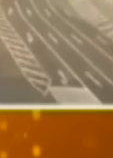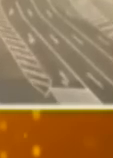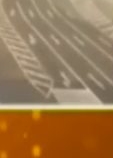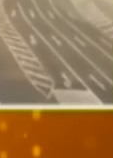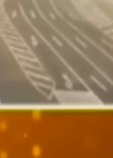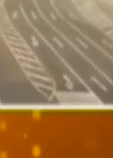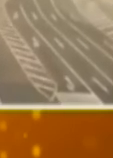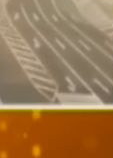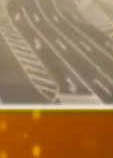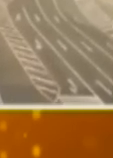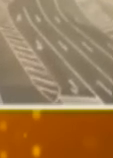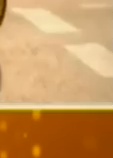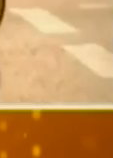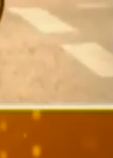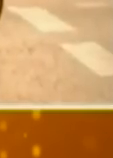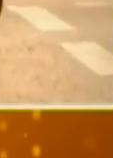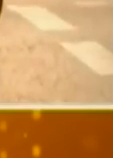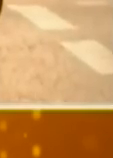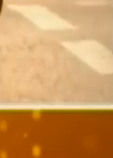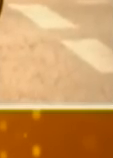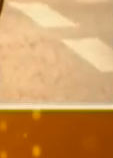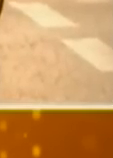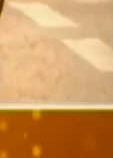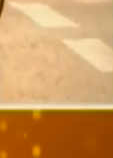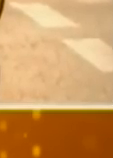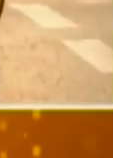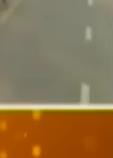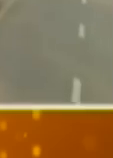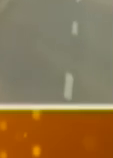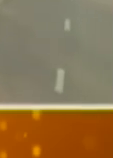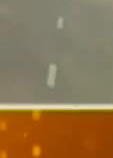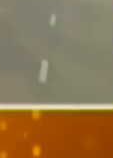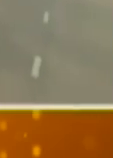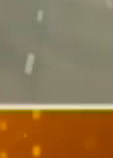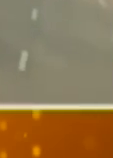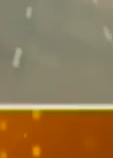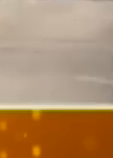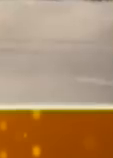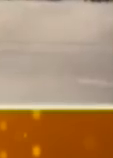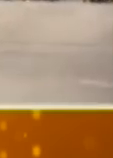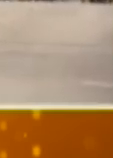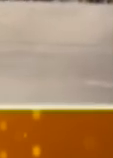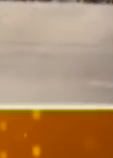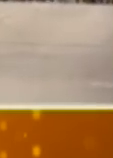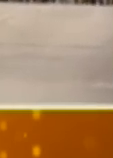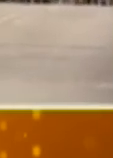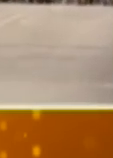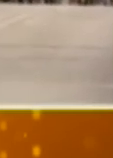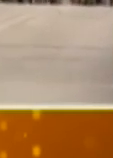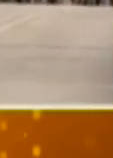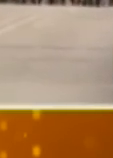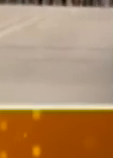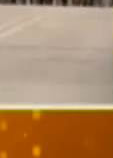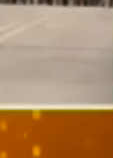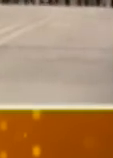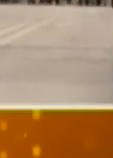ของสมเด็จพระบรมโอสาธิราชสยามกุฎราชกุมารได้เสร็จสิ้นไปด้วยความเรียบร้อยนะครับอย่างน่าประทับใจในการที่